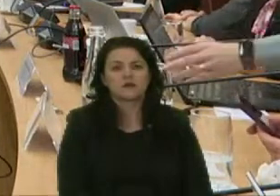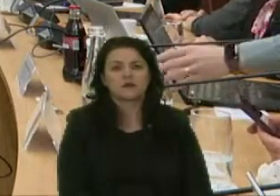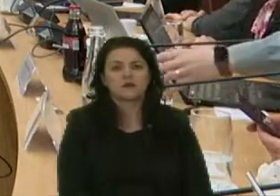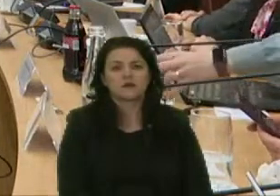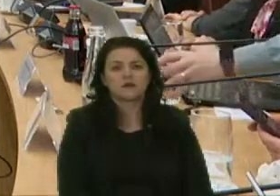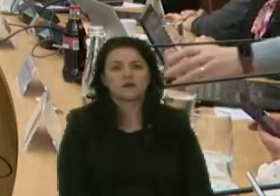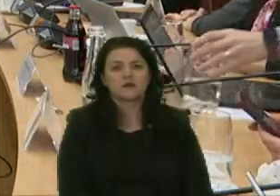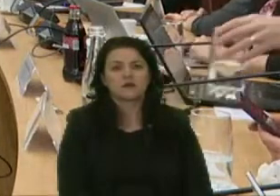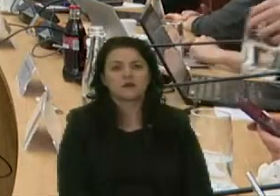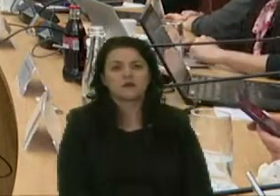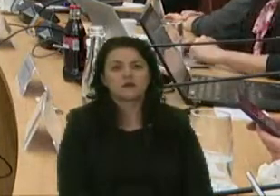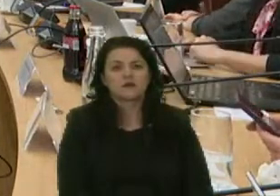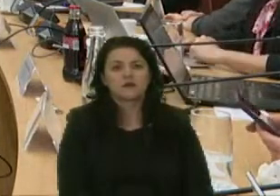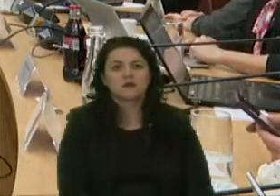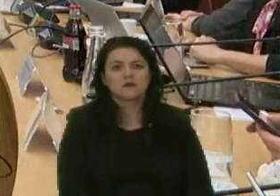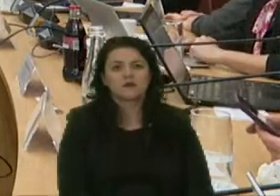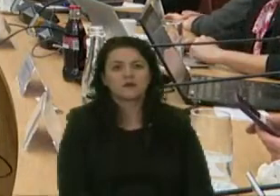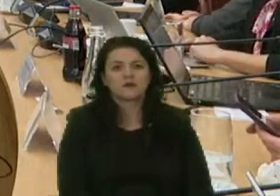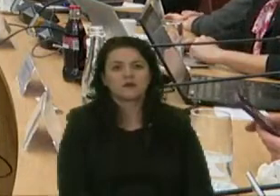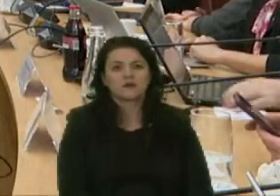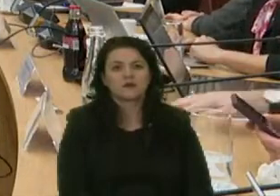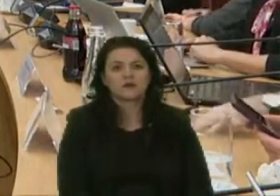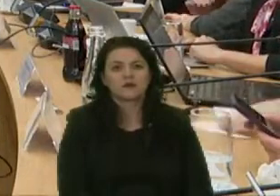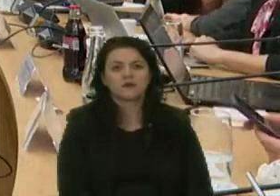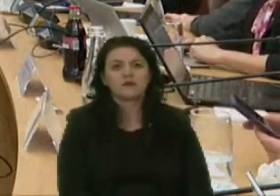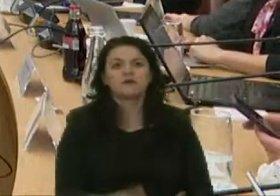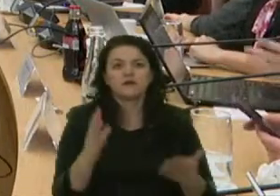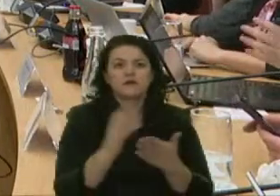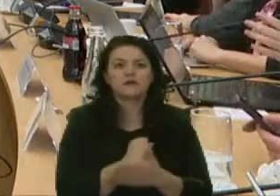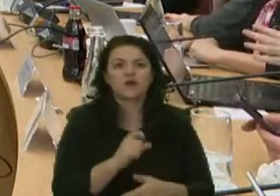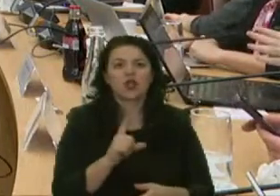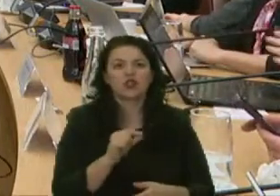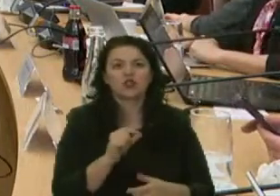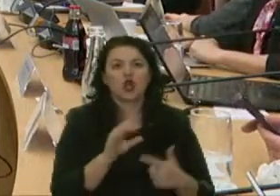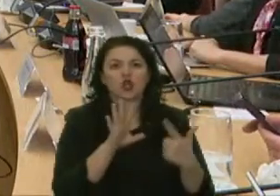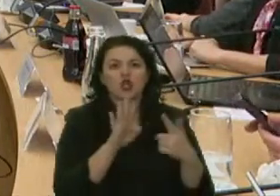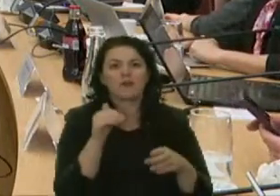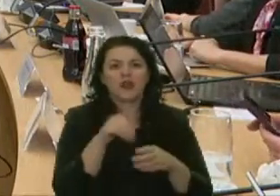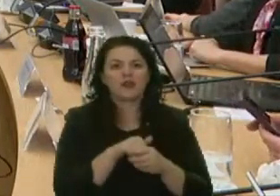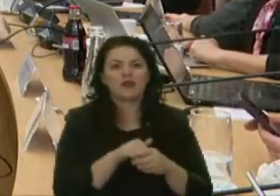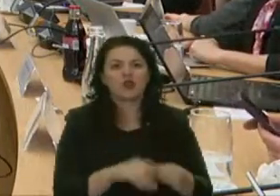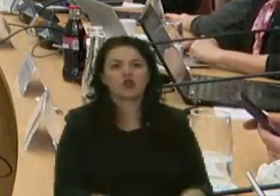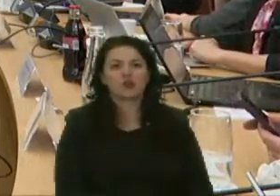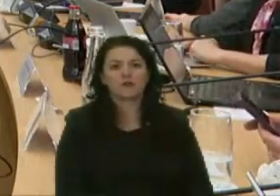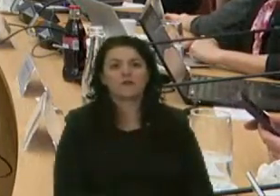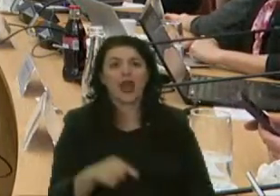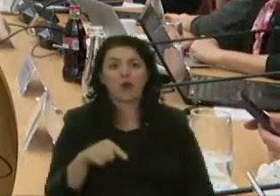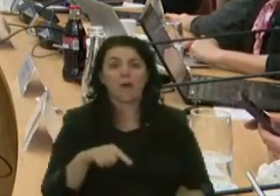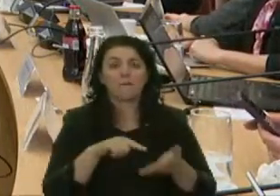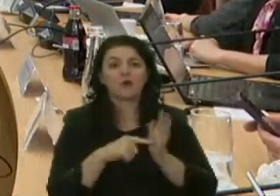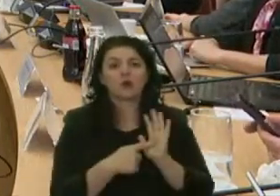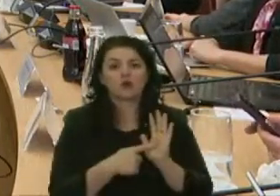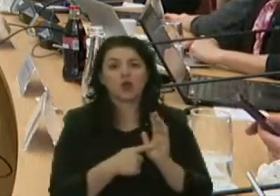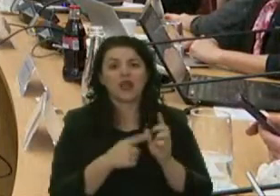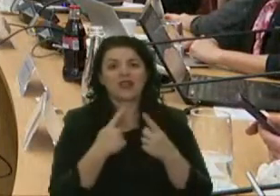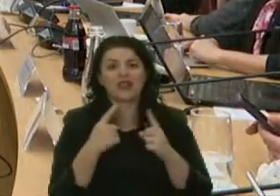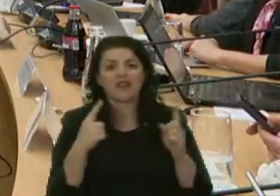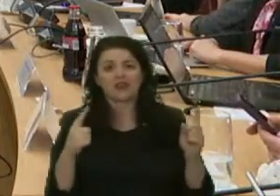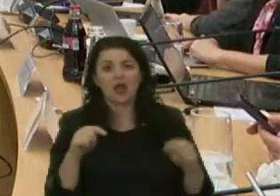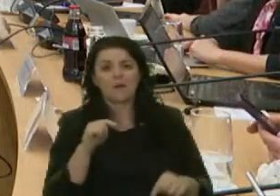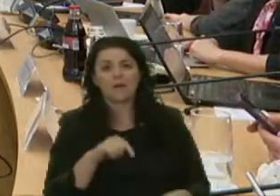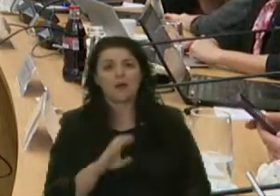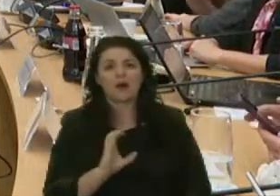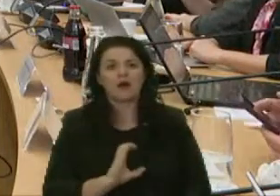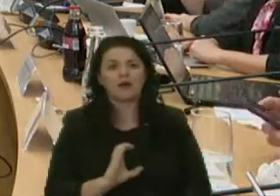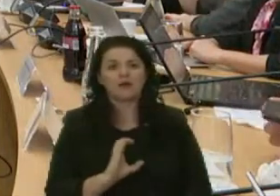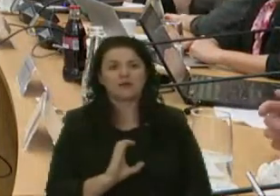D mai trebuie exprimat un vot Proiectul a trecut cu 27 de voturi diverse prima scriere la cuvânt Doamna ciubăncan